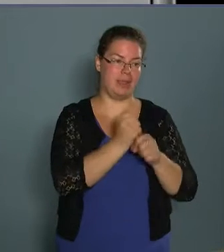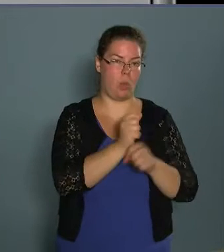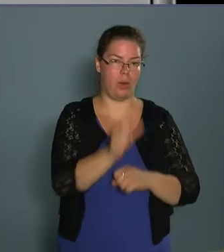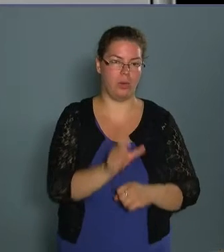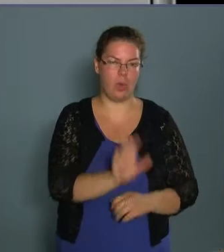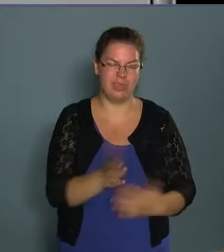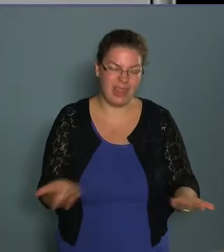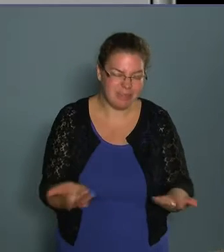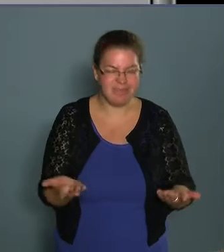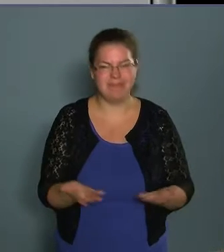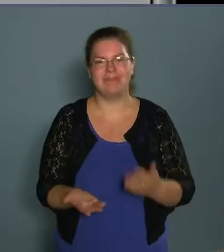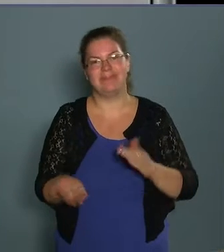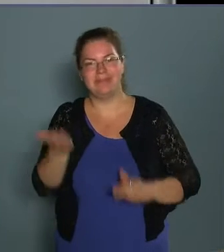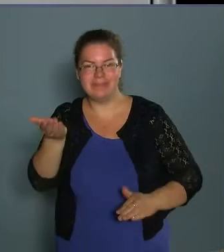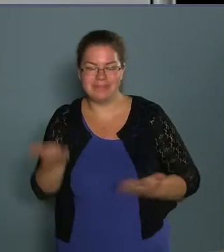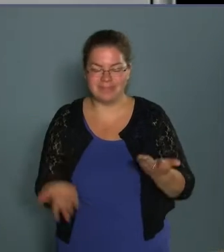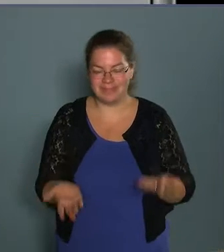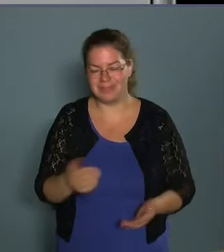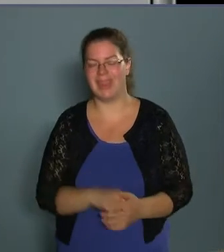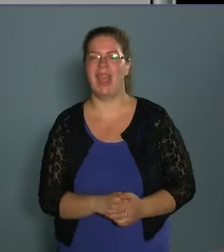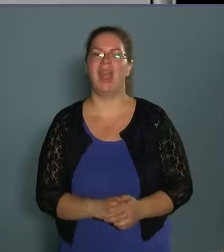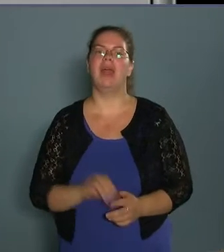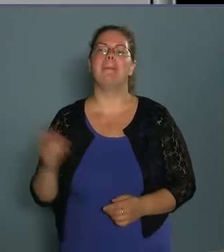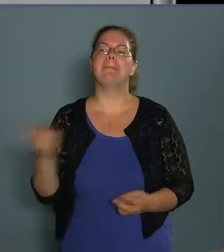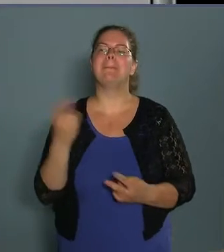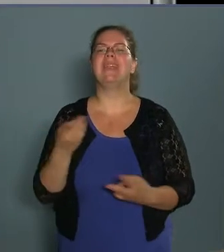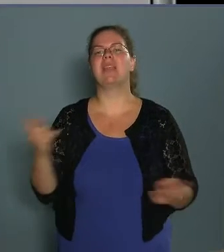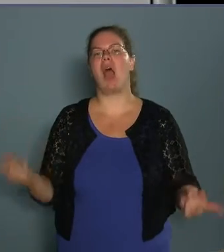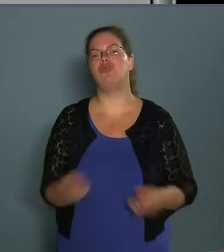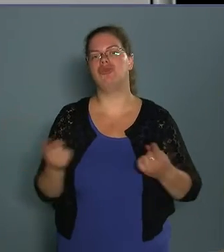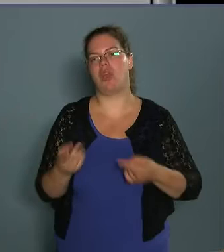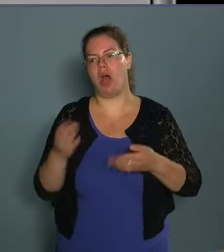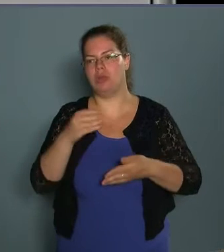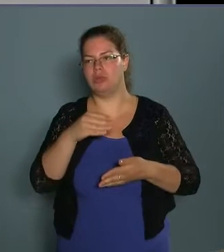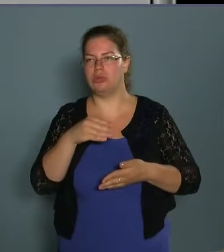dolgozónak. Persze a sajtó a hírekben